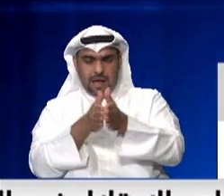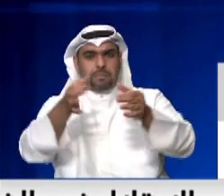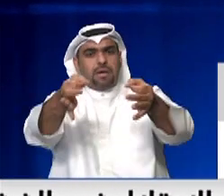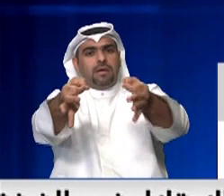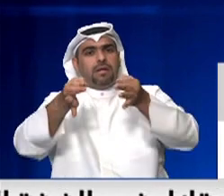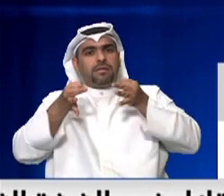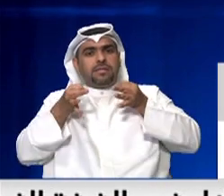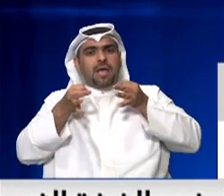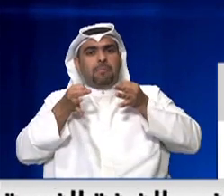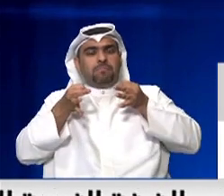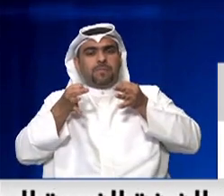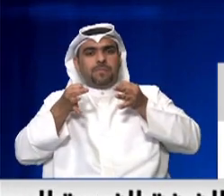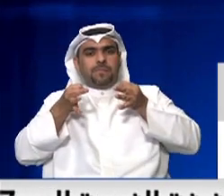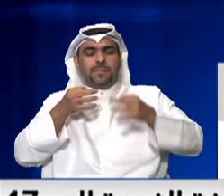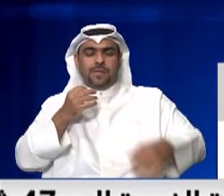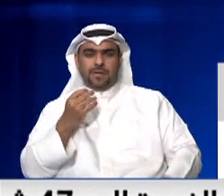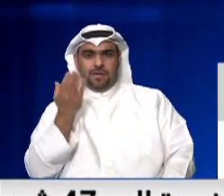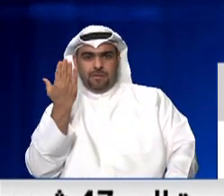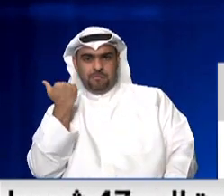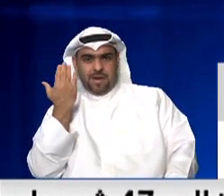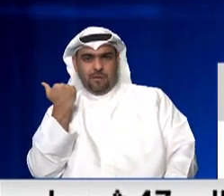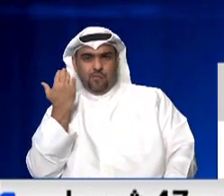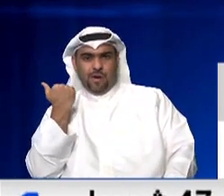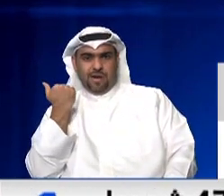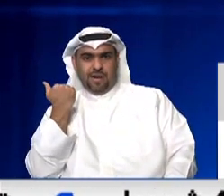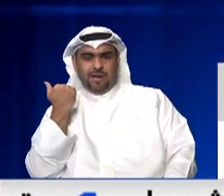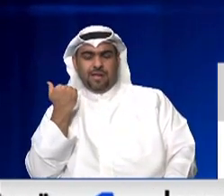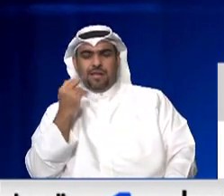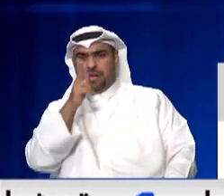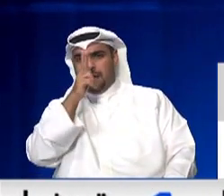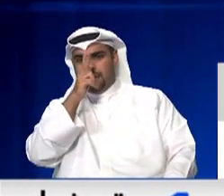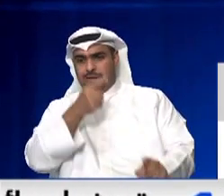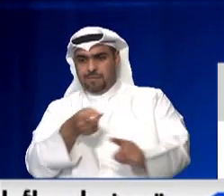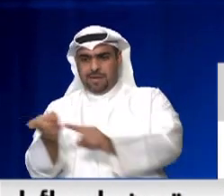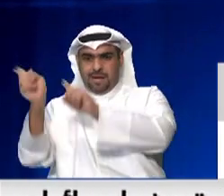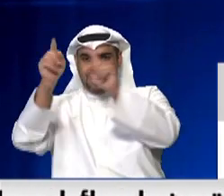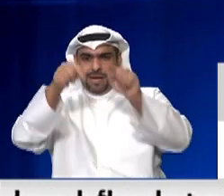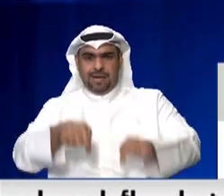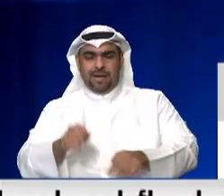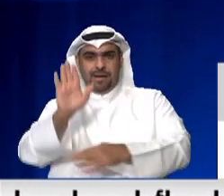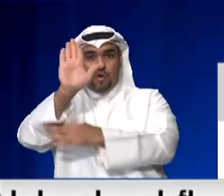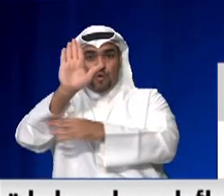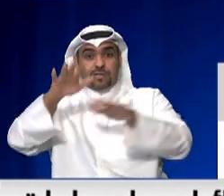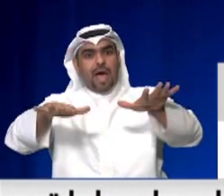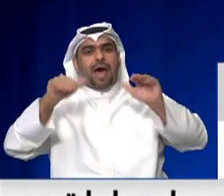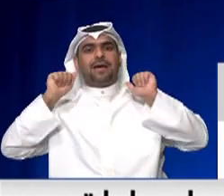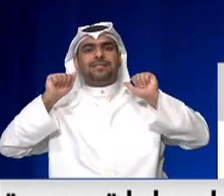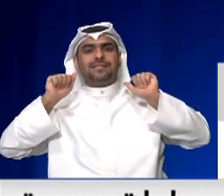وتعديلاتهما، وذلك عن الفترة الزمنية السابقة لنفاذ هذا القرار.